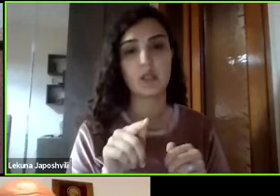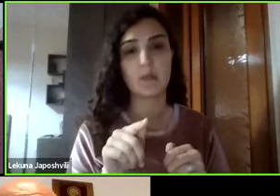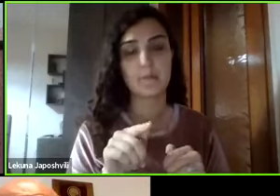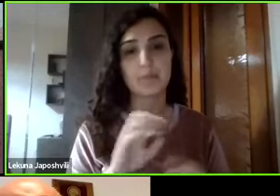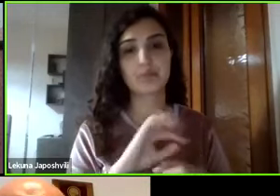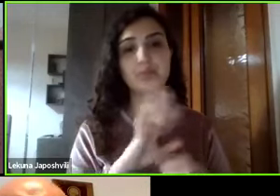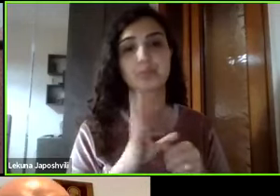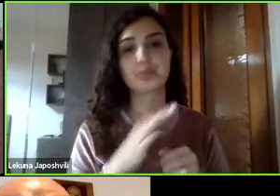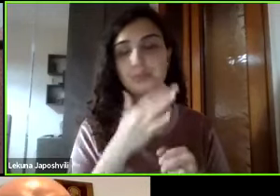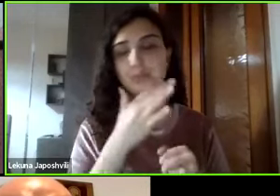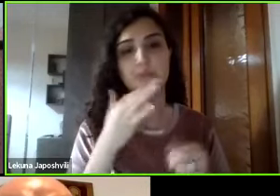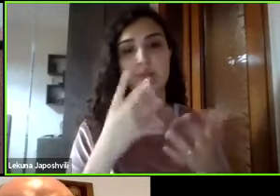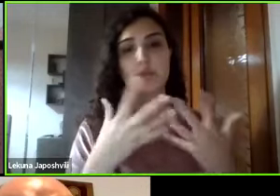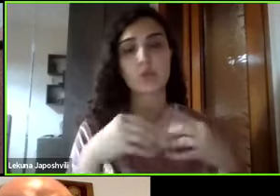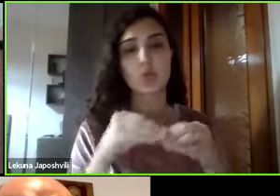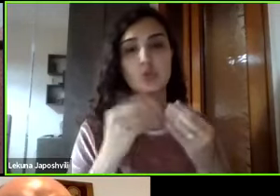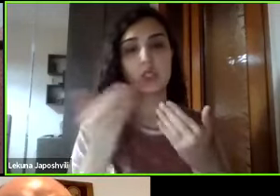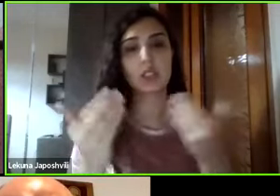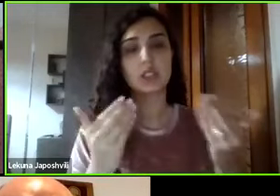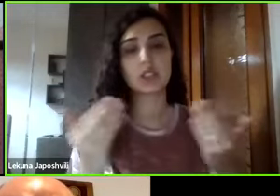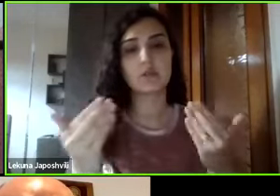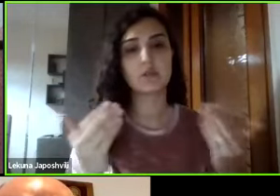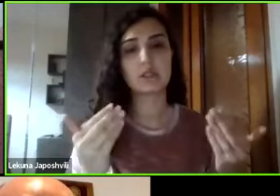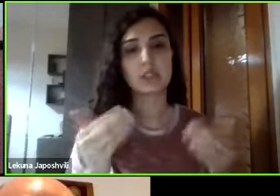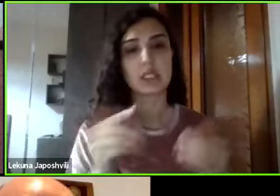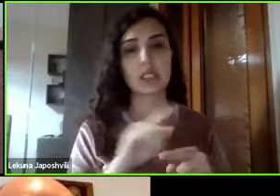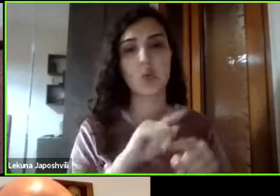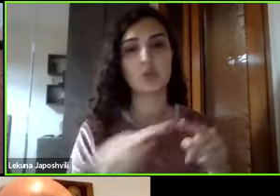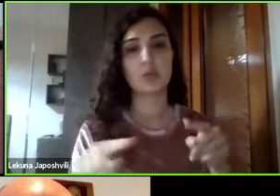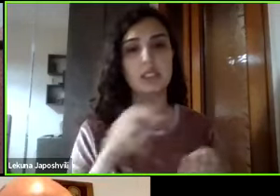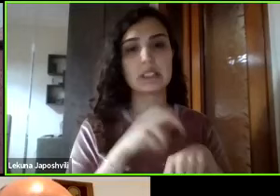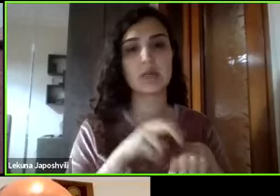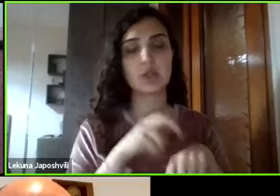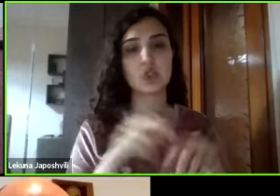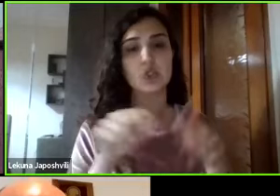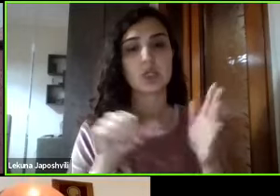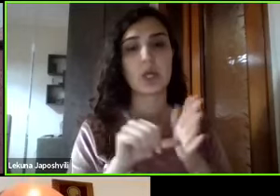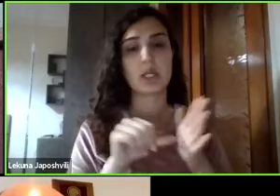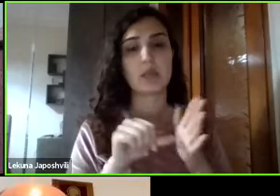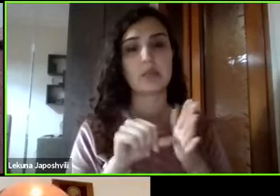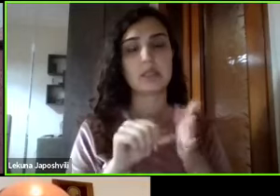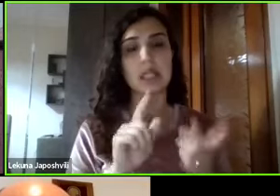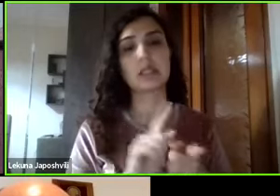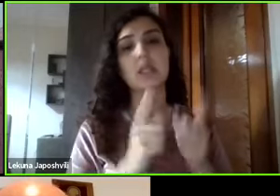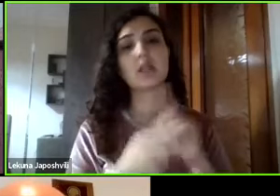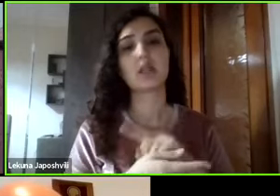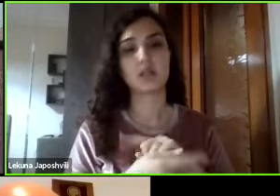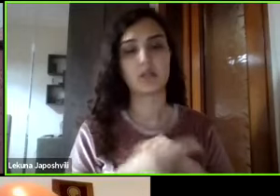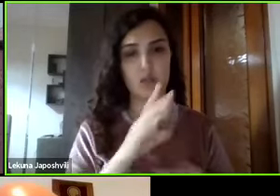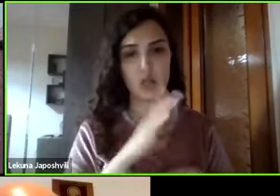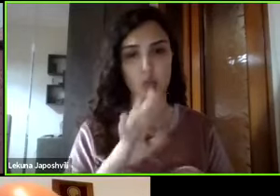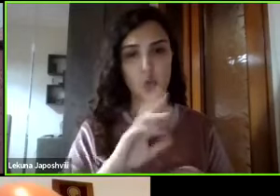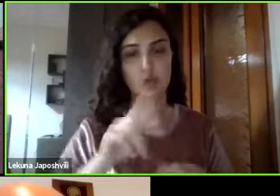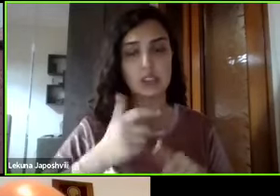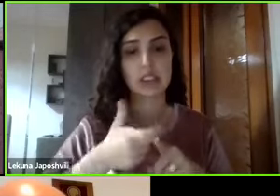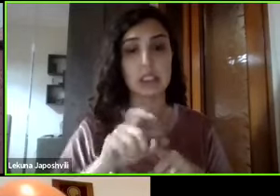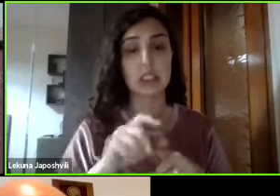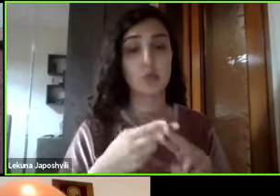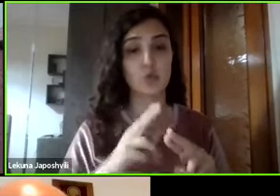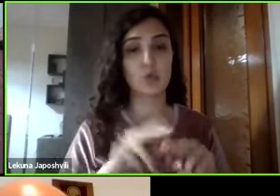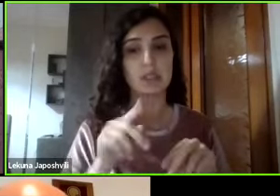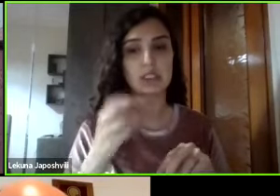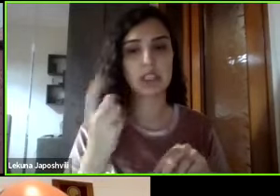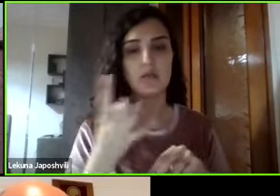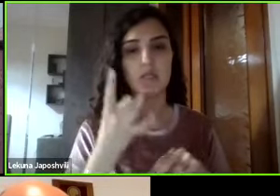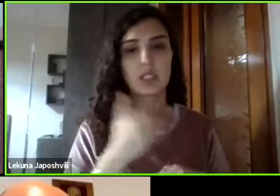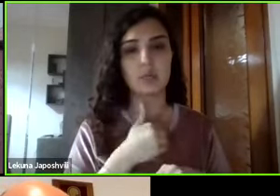COVID-მა ბევრი ოჯახისთვის გადაუდებელი სამედიცინო დახმარების აი ალტერნატივა არ იყო და ძალიან ამიტომაც კიდევ ერთხელ მინდა